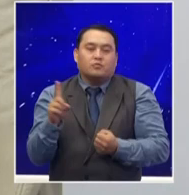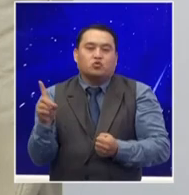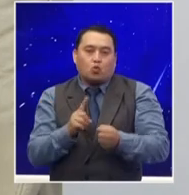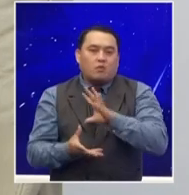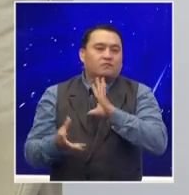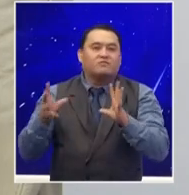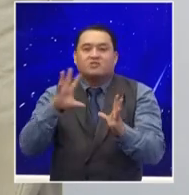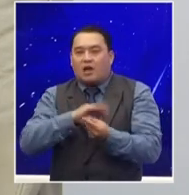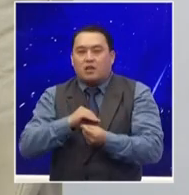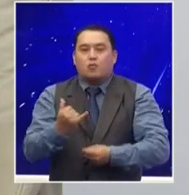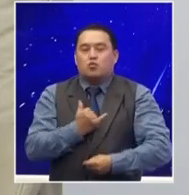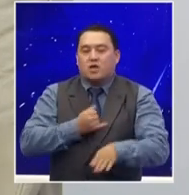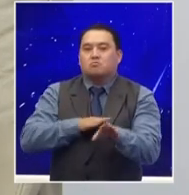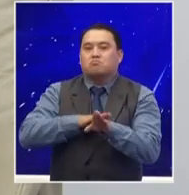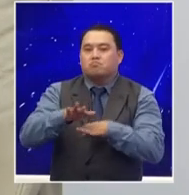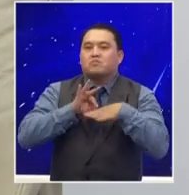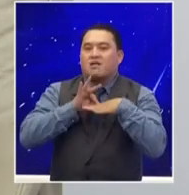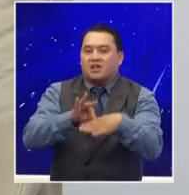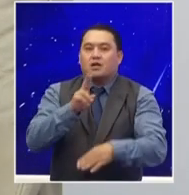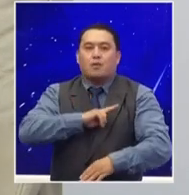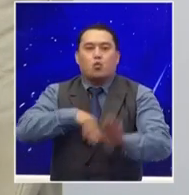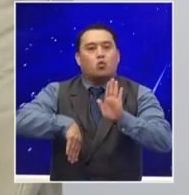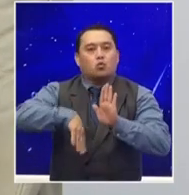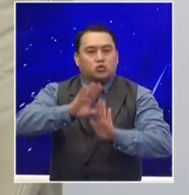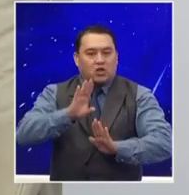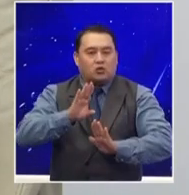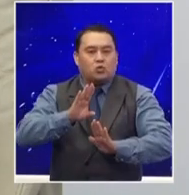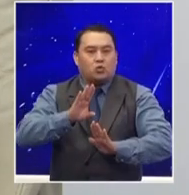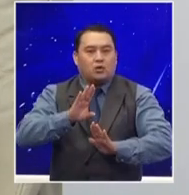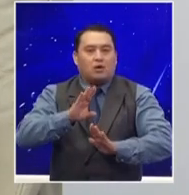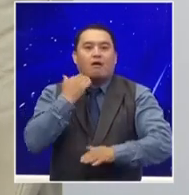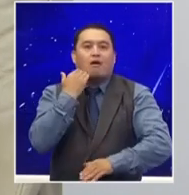целом проводить работу по улучшению